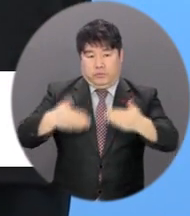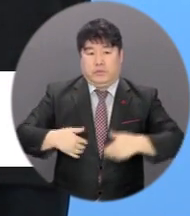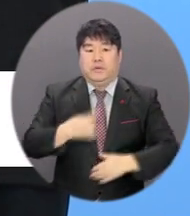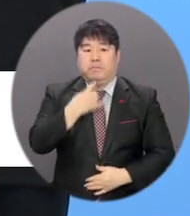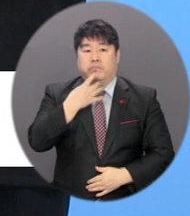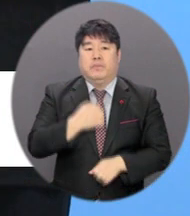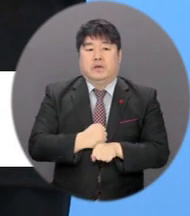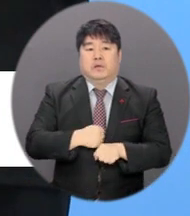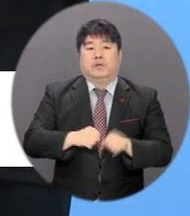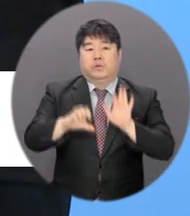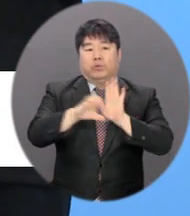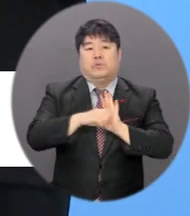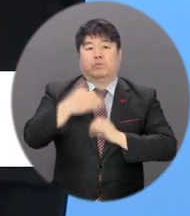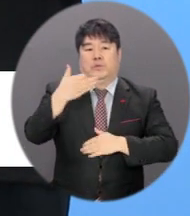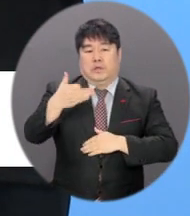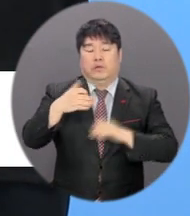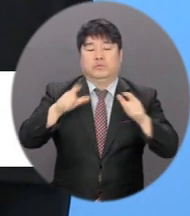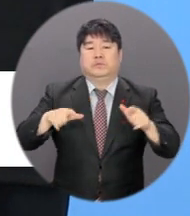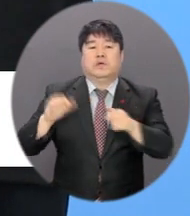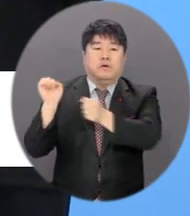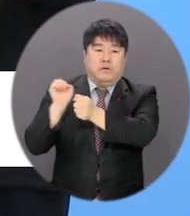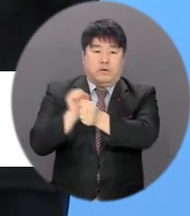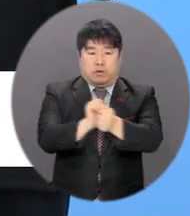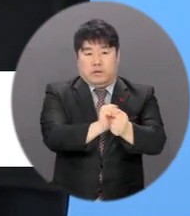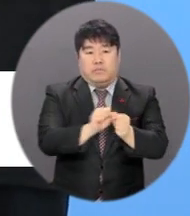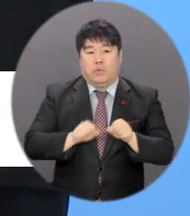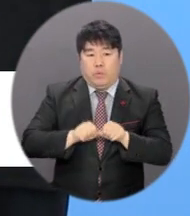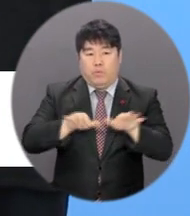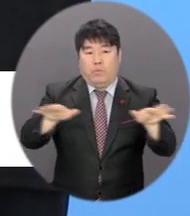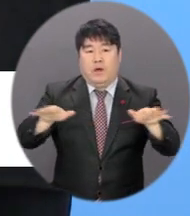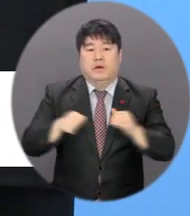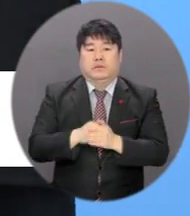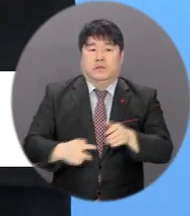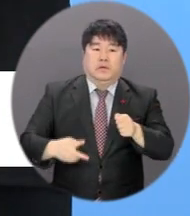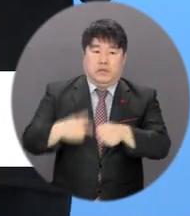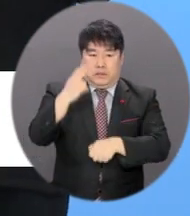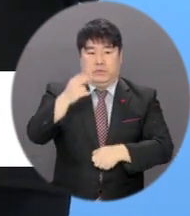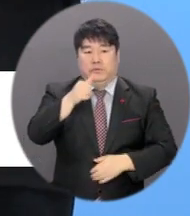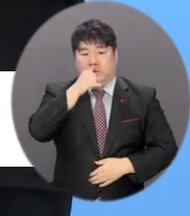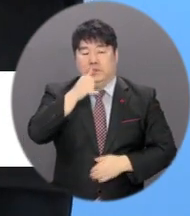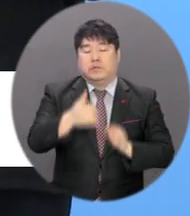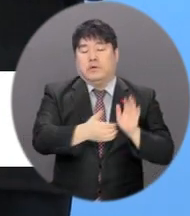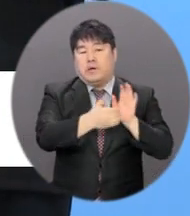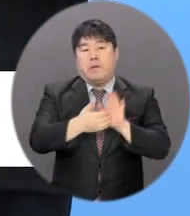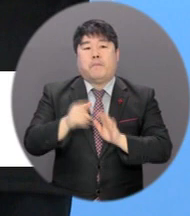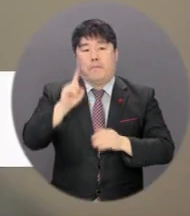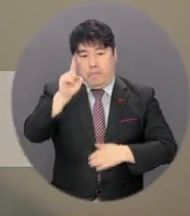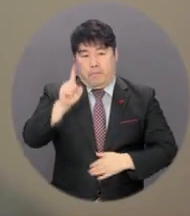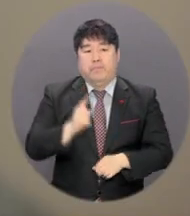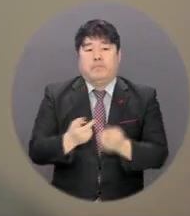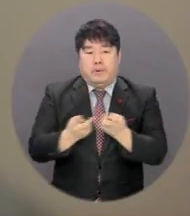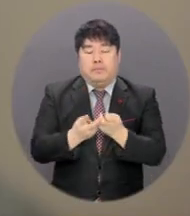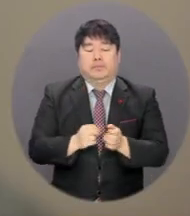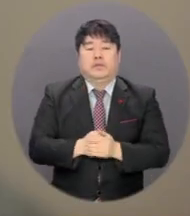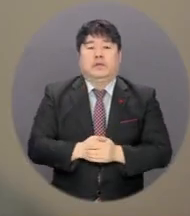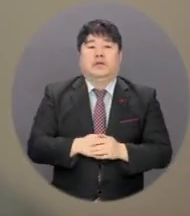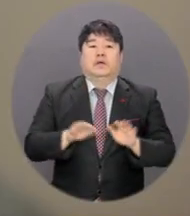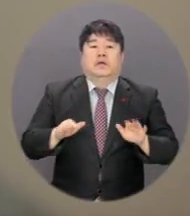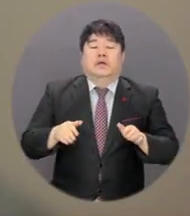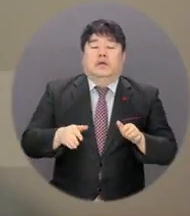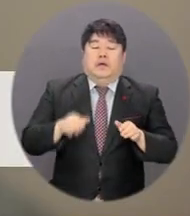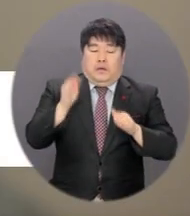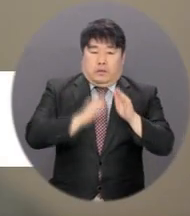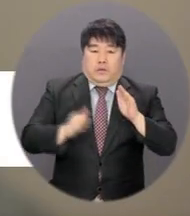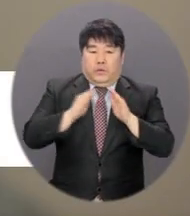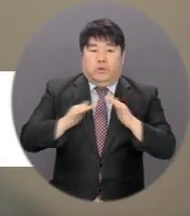것만이 코로나19 지역감염 확산에 꼬리를 끊을 수 있는 유일한 길입니다. 시사나 공무원